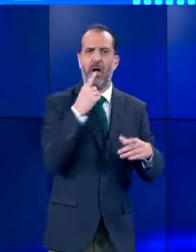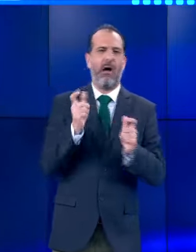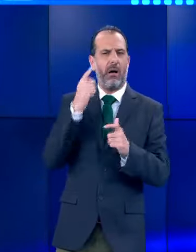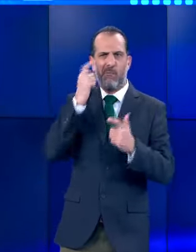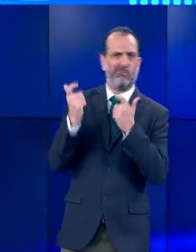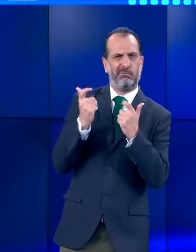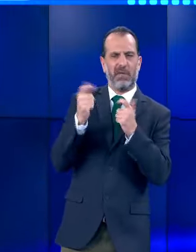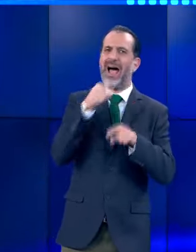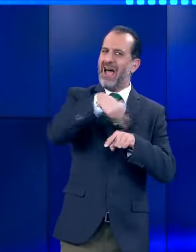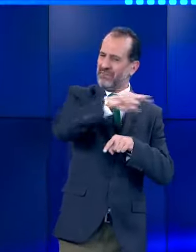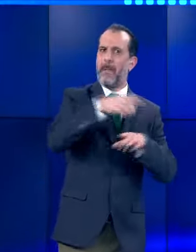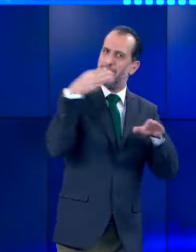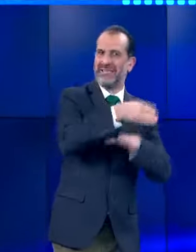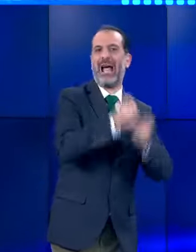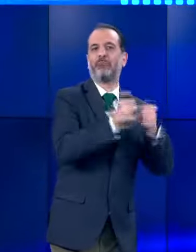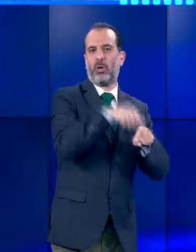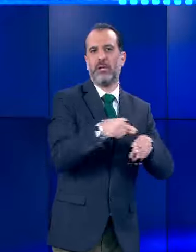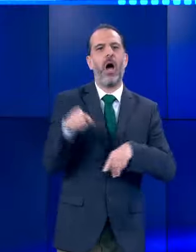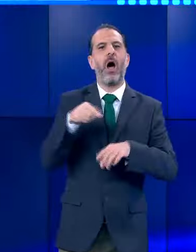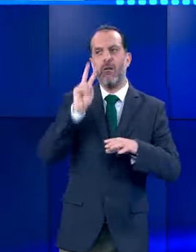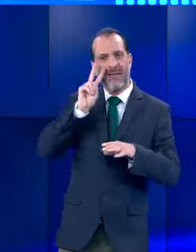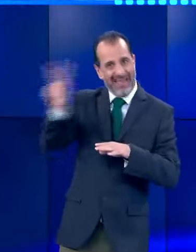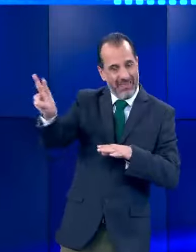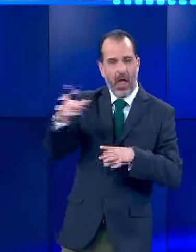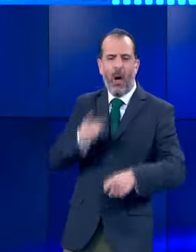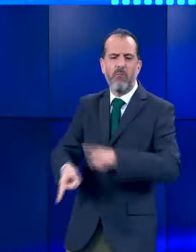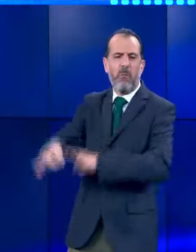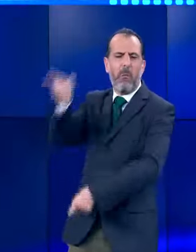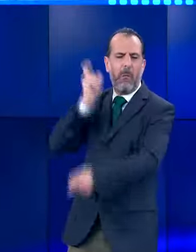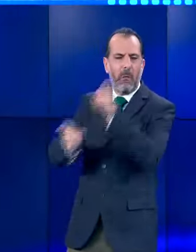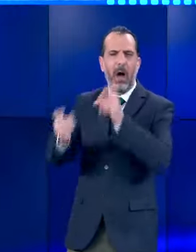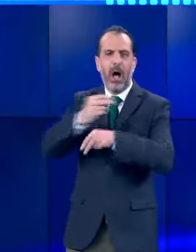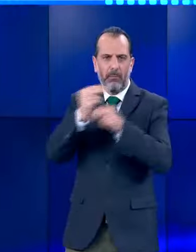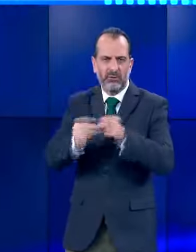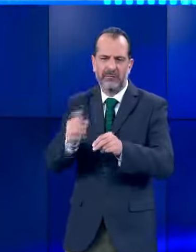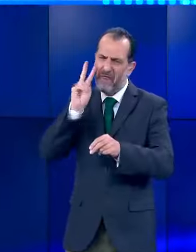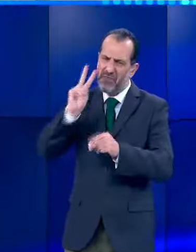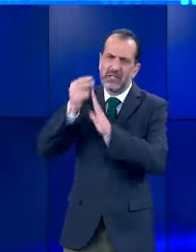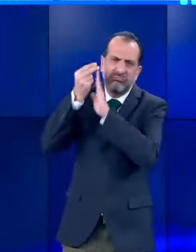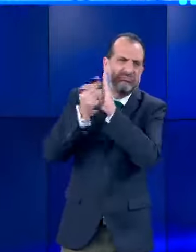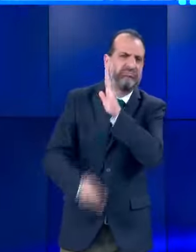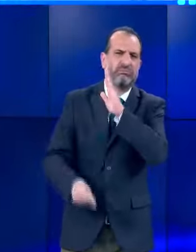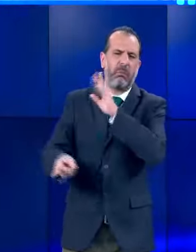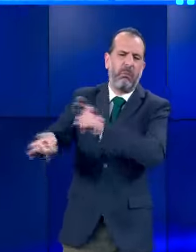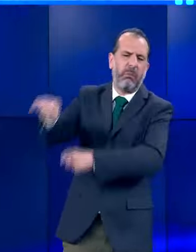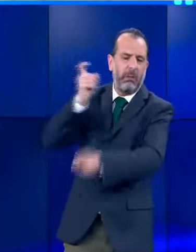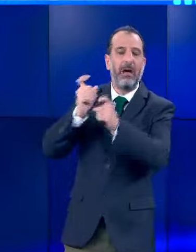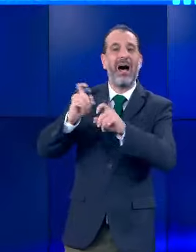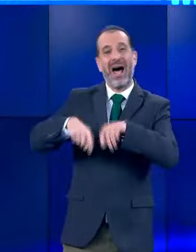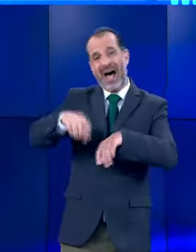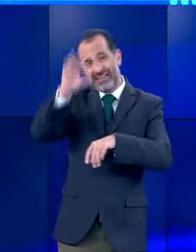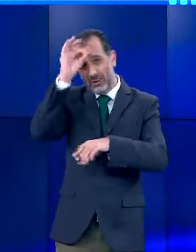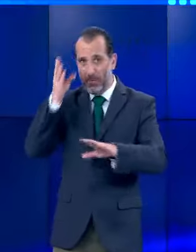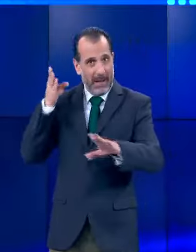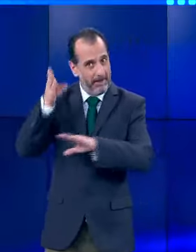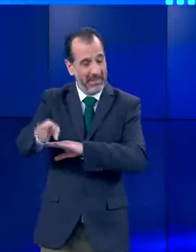αυτή μέσα σε αυτοκίνητο. Άρχισαν να πυροβολούν. Θέλω να σου πω ότι οι σφαίρες πρέπει να έπεφταν βροχή και μάλιστα η σήμανση εντόπισε